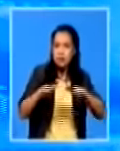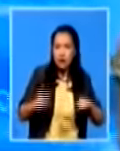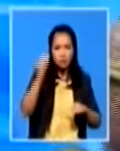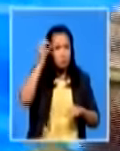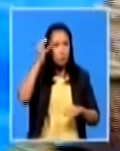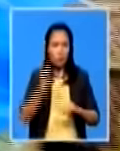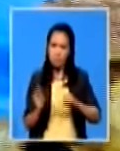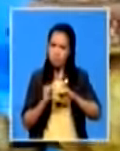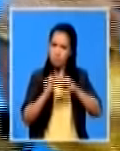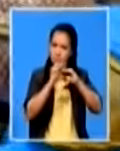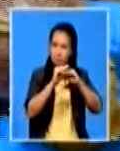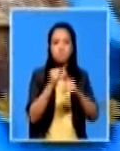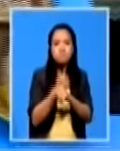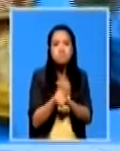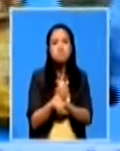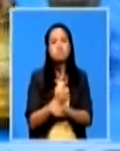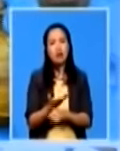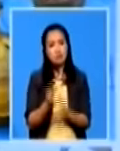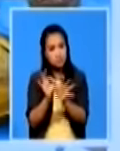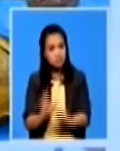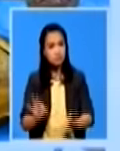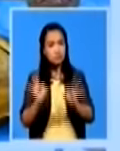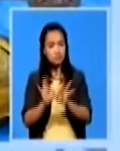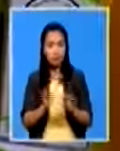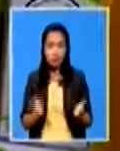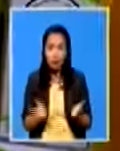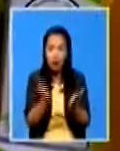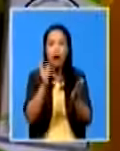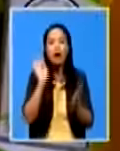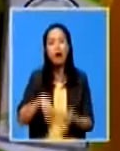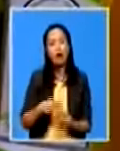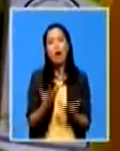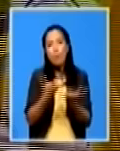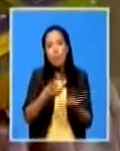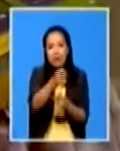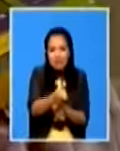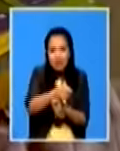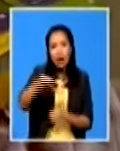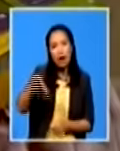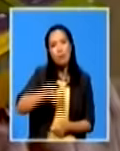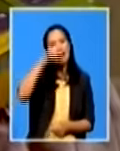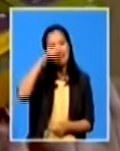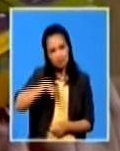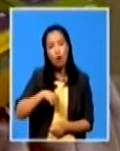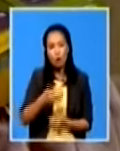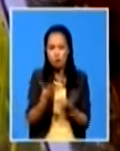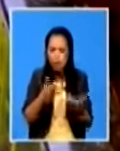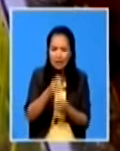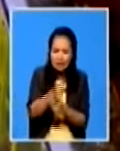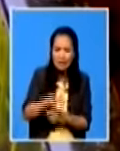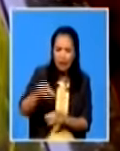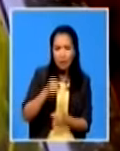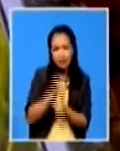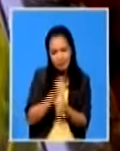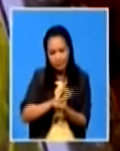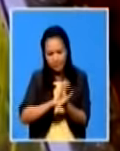มมากยิ่งขึ้นและที่สำคัญนะครับก็เป็นการกระตุ้นการใช้วัตถุดิบด้านเกษตรกรรมในประเทศเพื่อจะสร้างมูลค่าเพิ่มสูงสุดทางด้านการเก